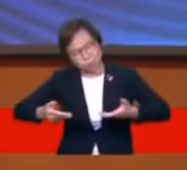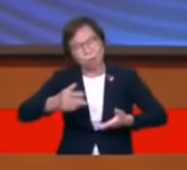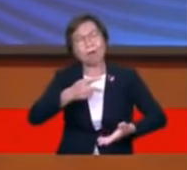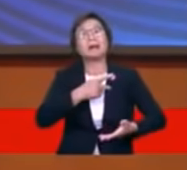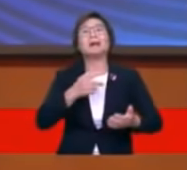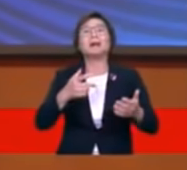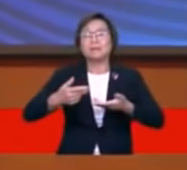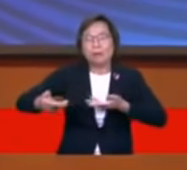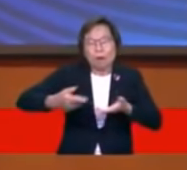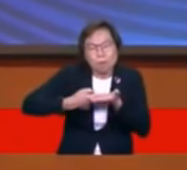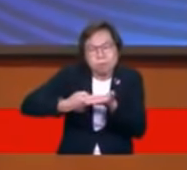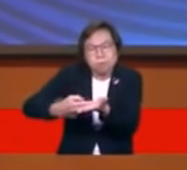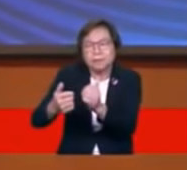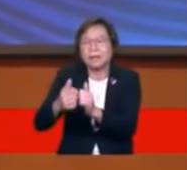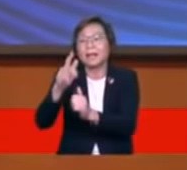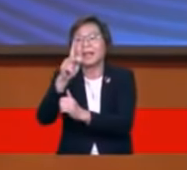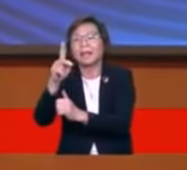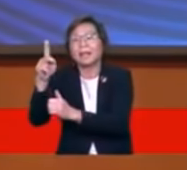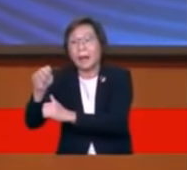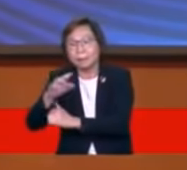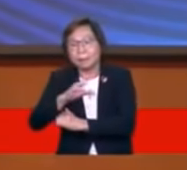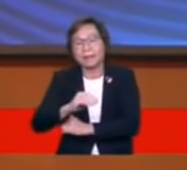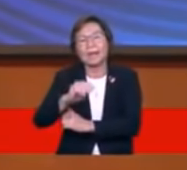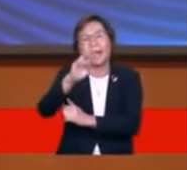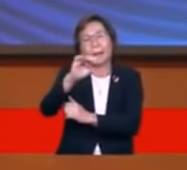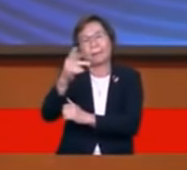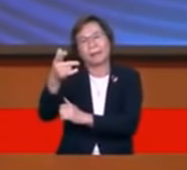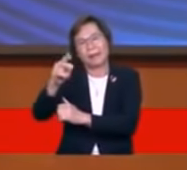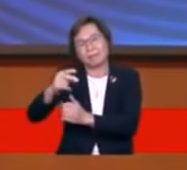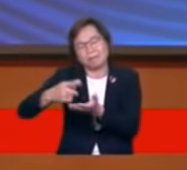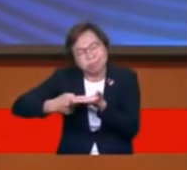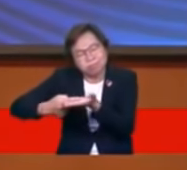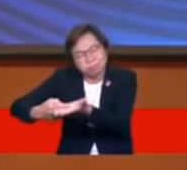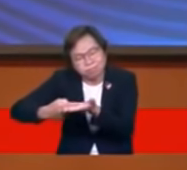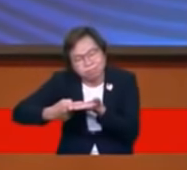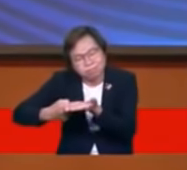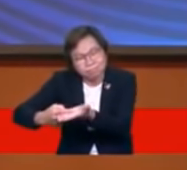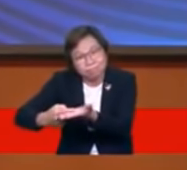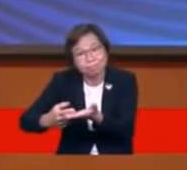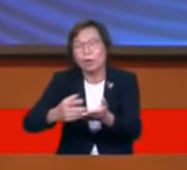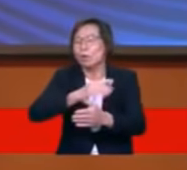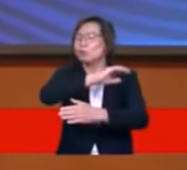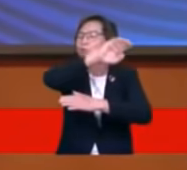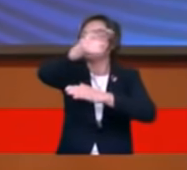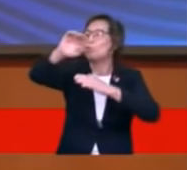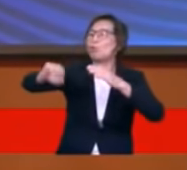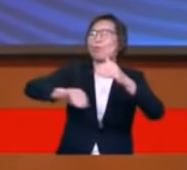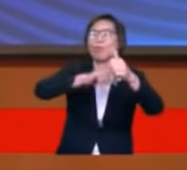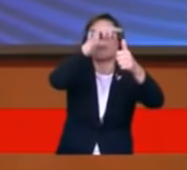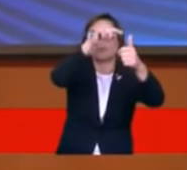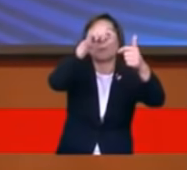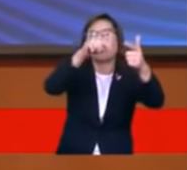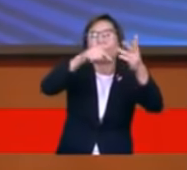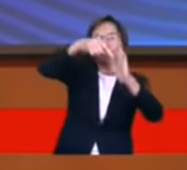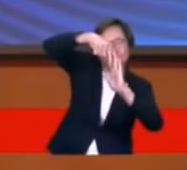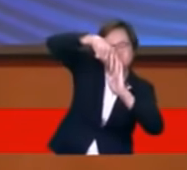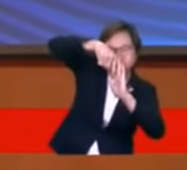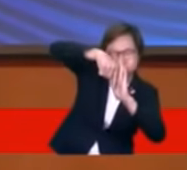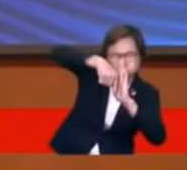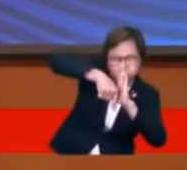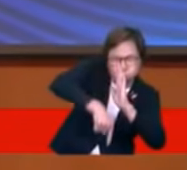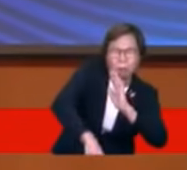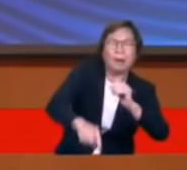Kementerian Kesehatan Malaysia dan juga majelis keselamatan negara dari semua ini diperinci kan